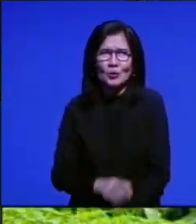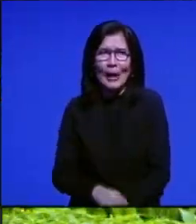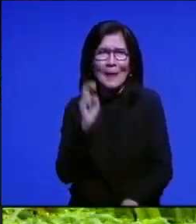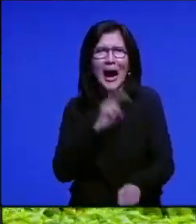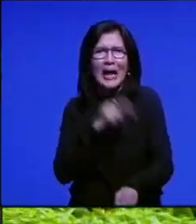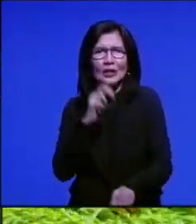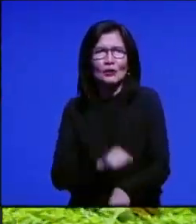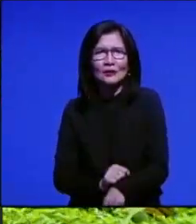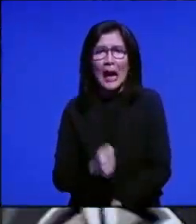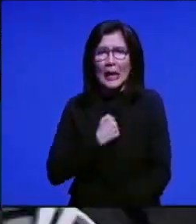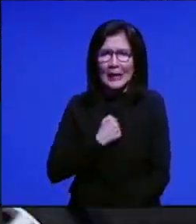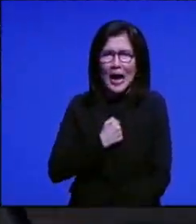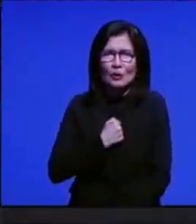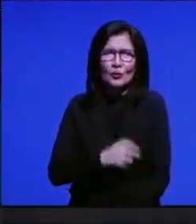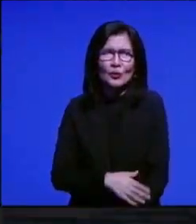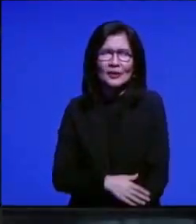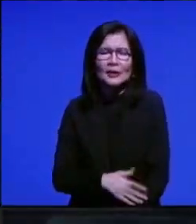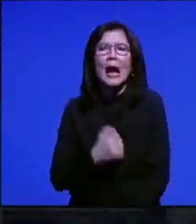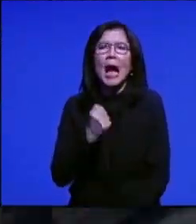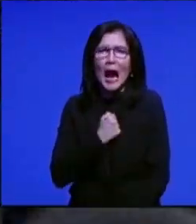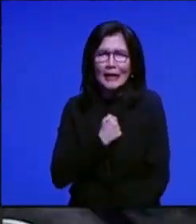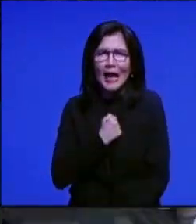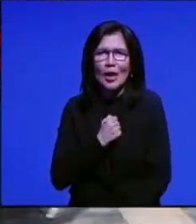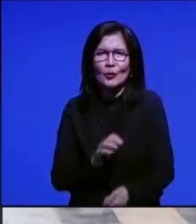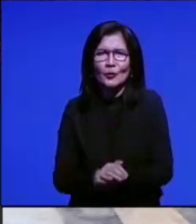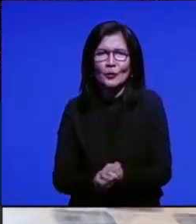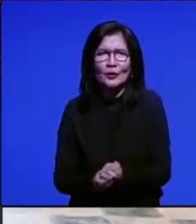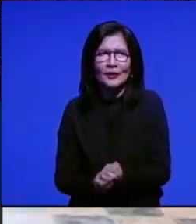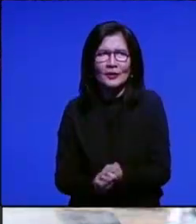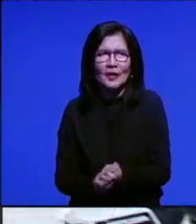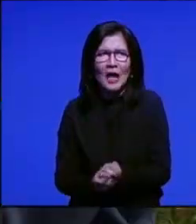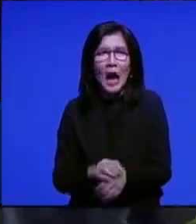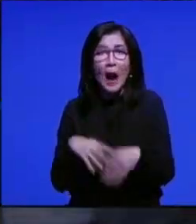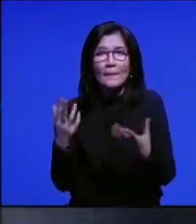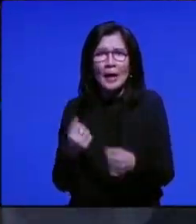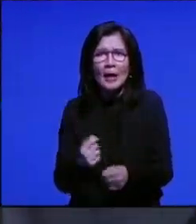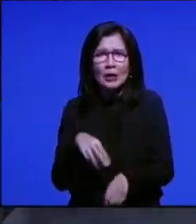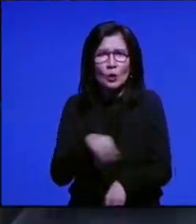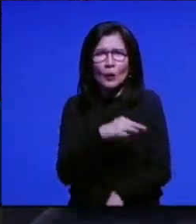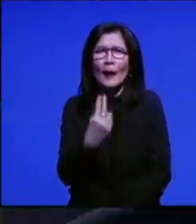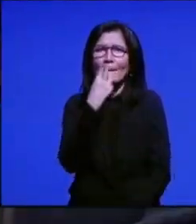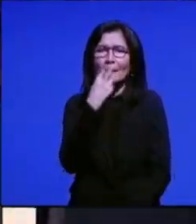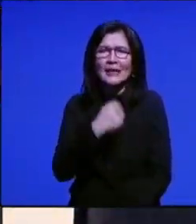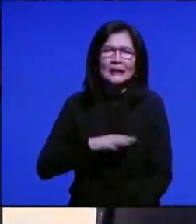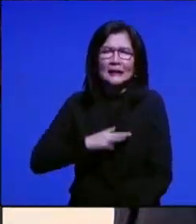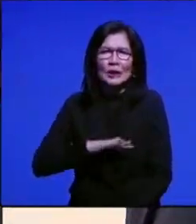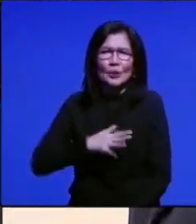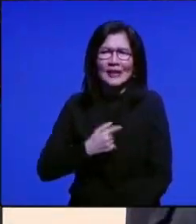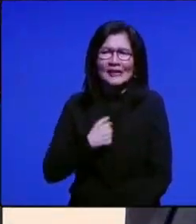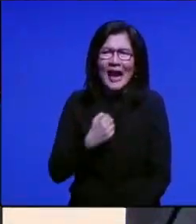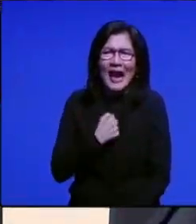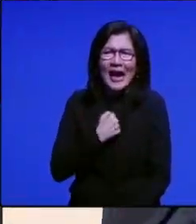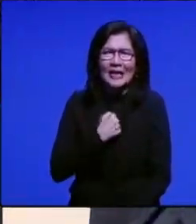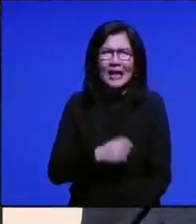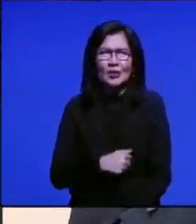kan. Takut sih, lumayan sih. Jelas takut lah ya, apalagi ular berbisa ya. Oh iya, khawatir lah karena takut saya juga. Saya